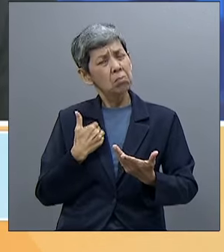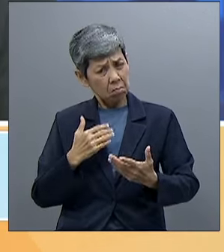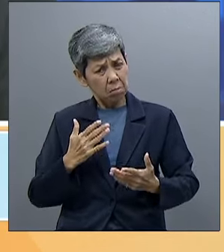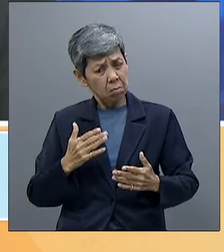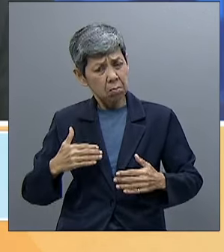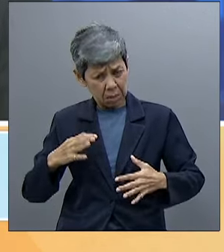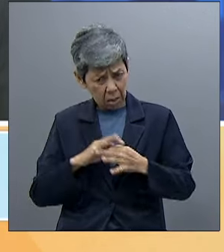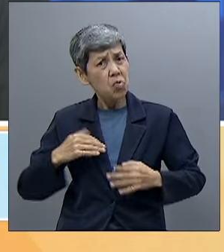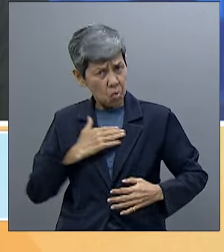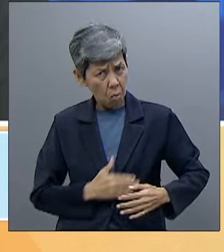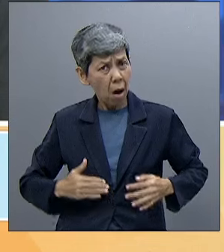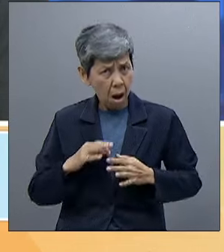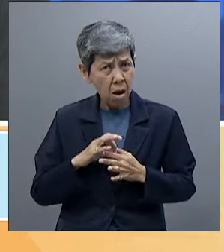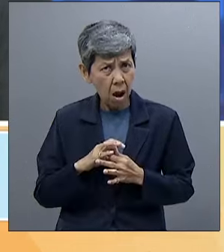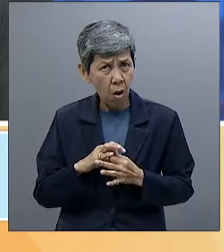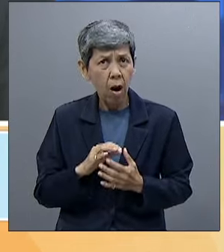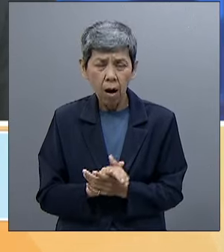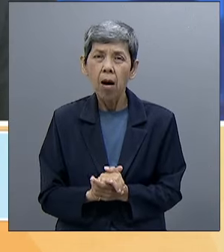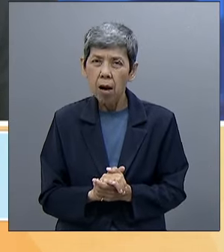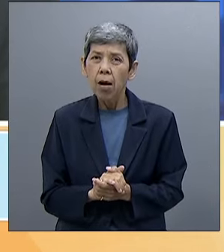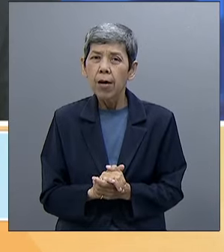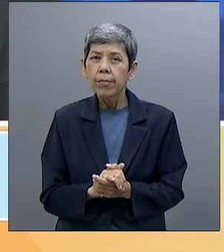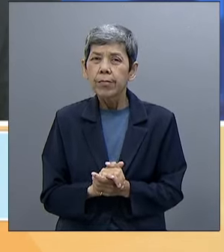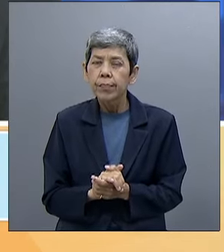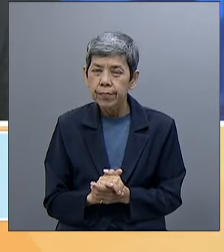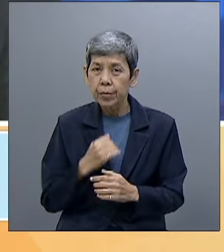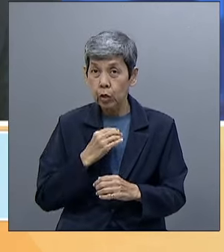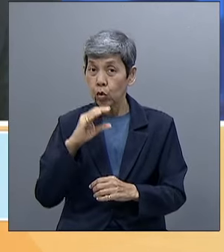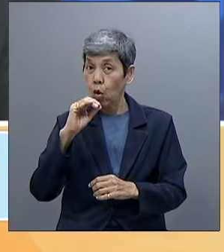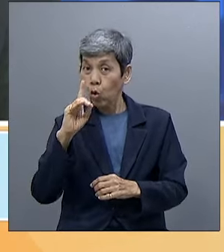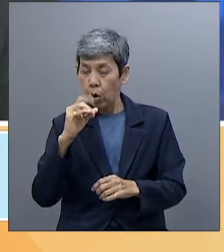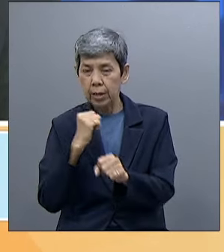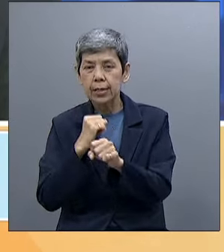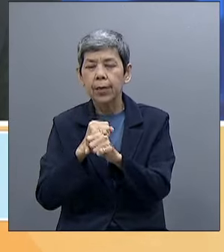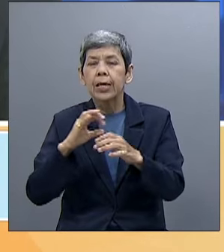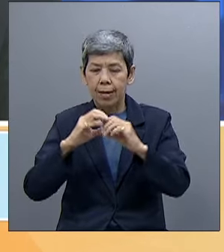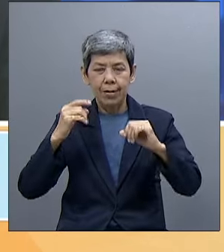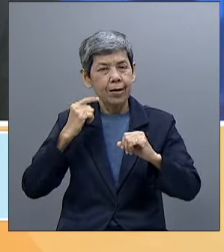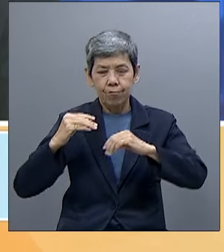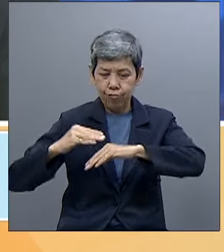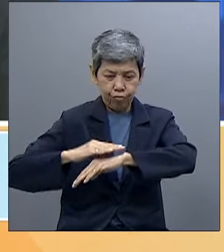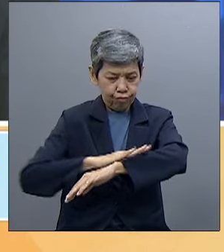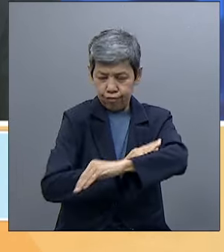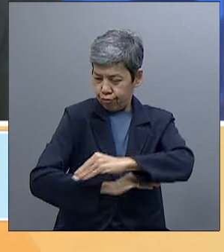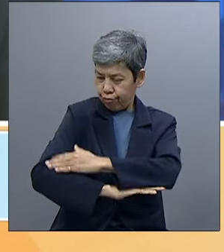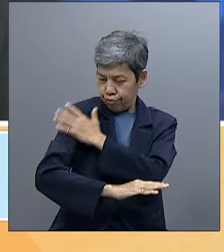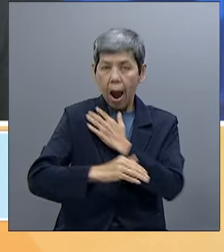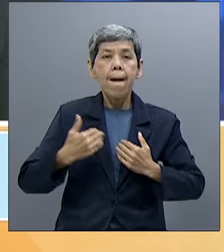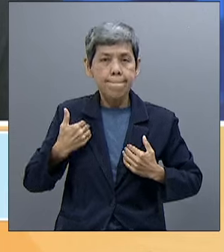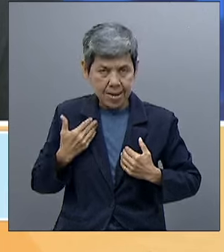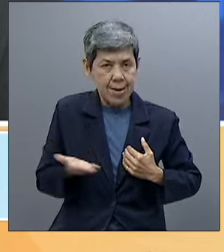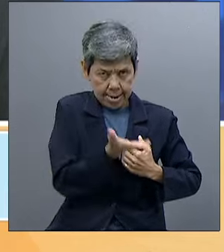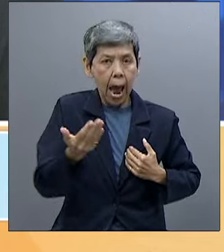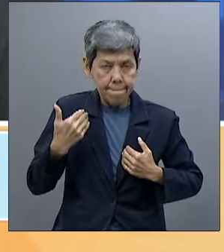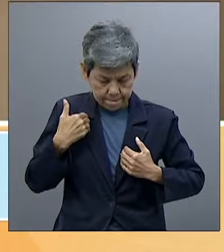แค่ไหนครับอ่าค่ะโดปามีนเนี่ยนะคะเป็นสารสื่อประสาทตัวนึงที่ในร่างกายมนุษย์ทุกคนเมีอยู่แล้วนะ